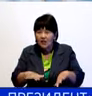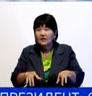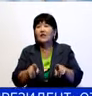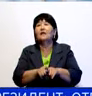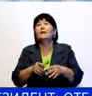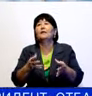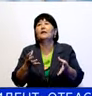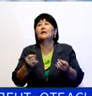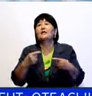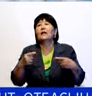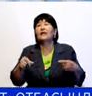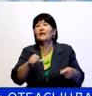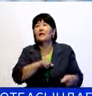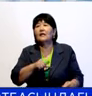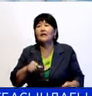заттарды